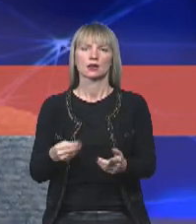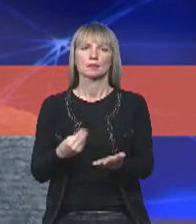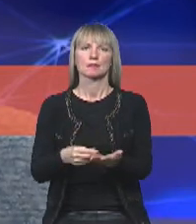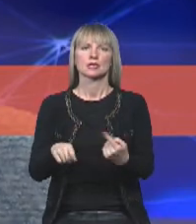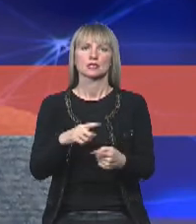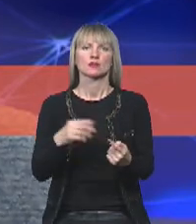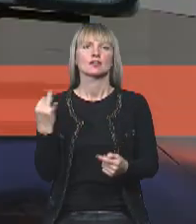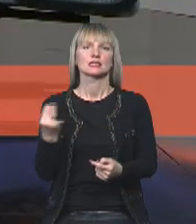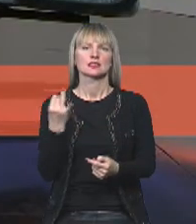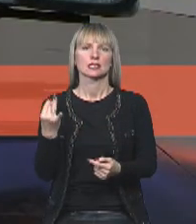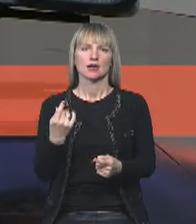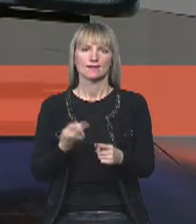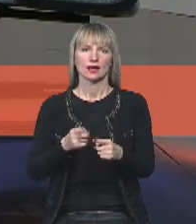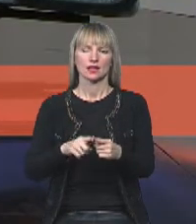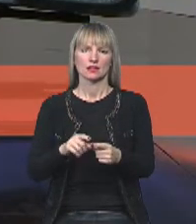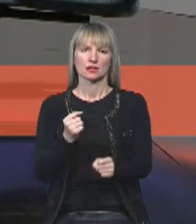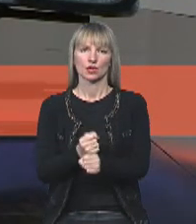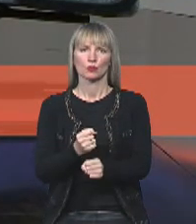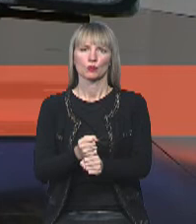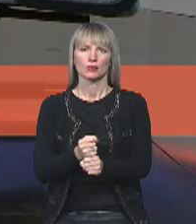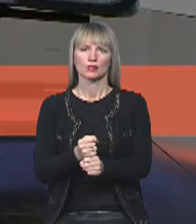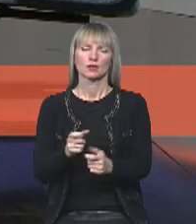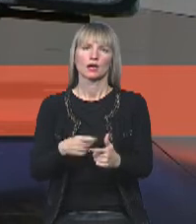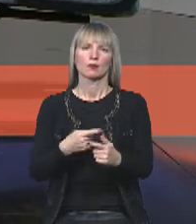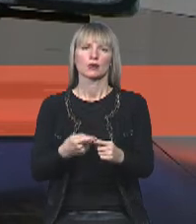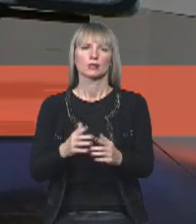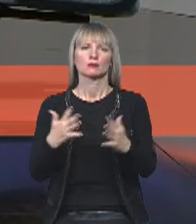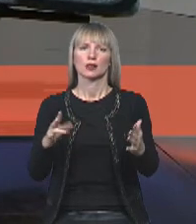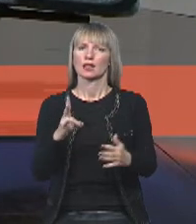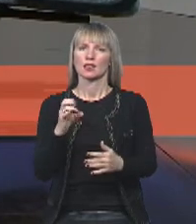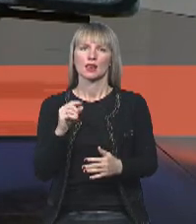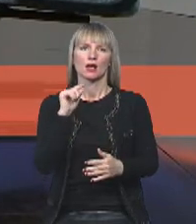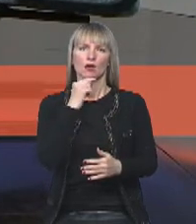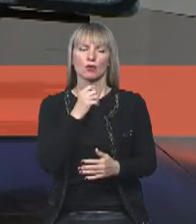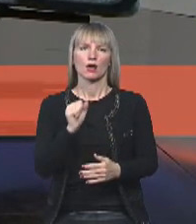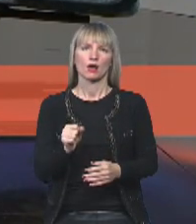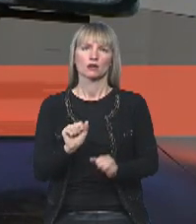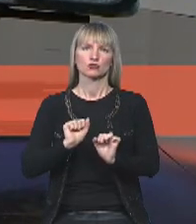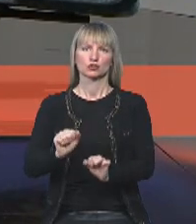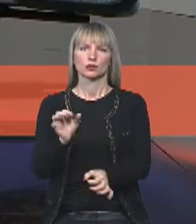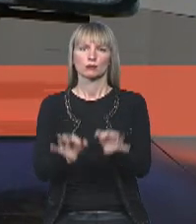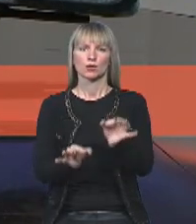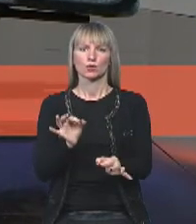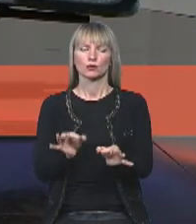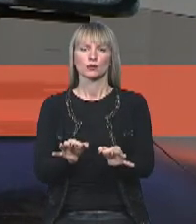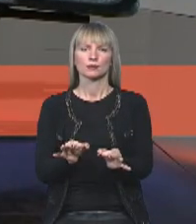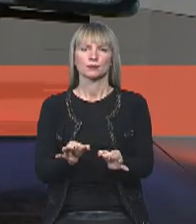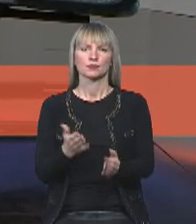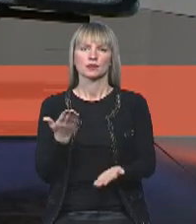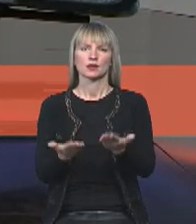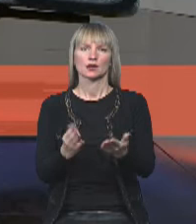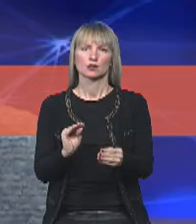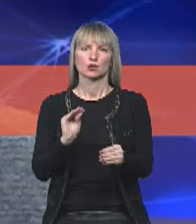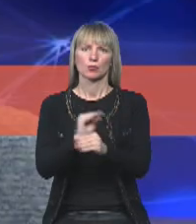бізнесово цікаво цим всім займатися? Чи це все-таки більше не економіка, а екологія? Якщо не додати